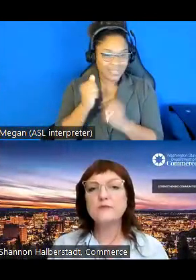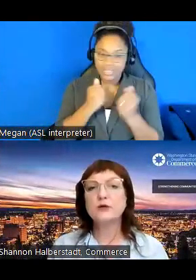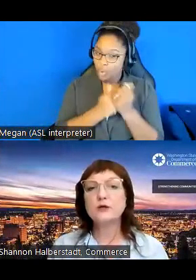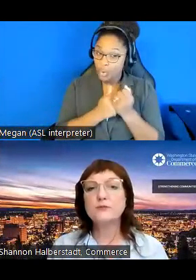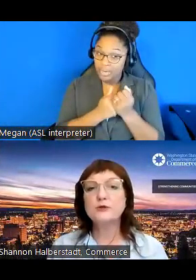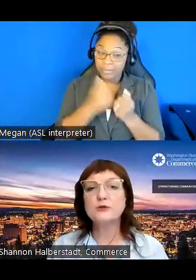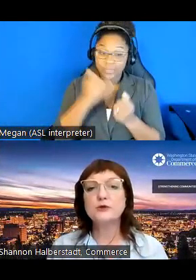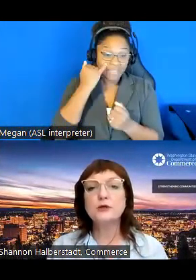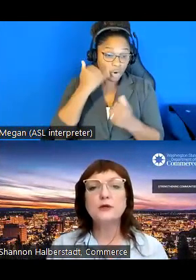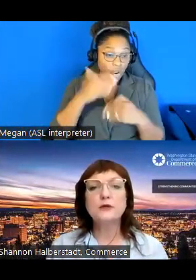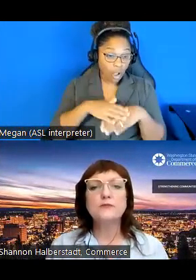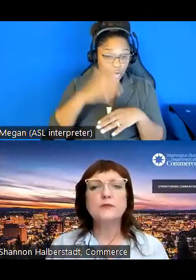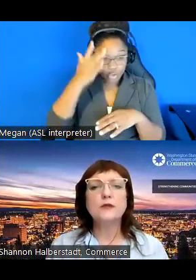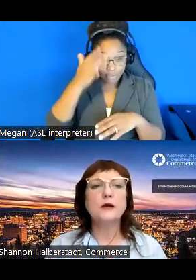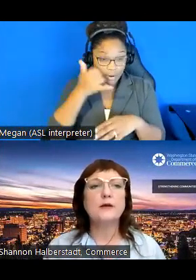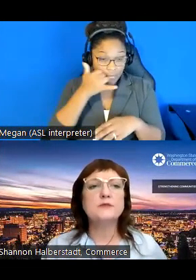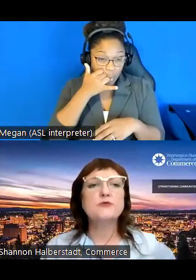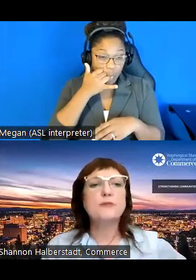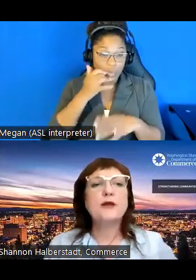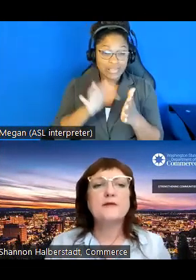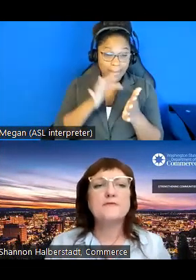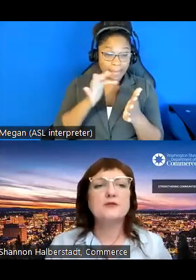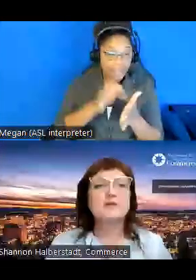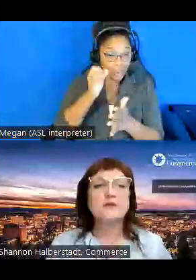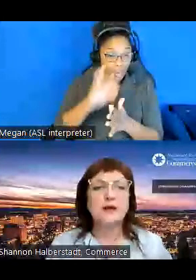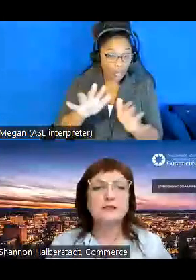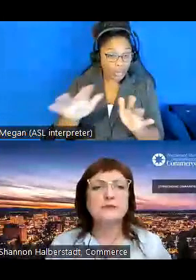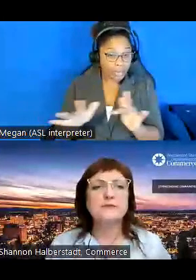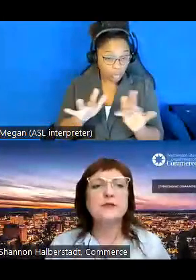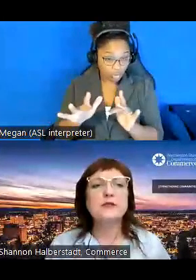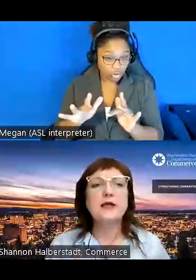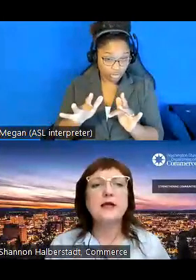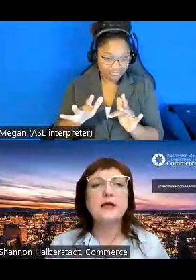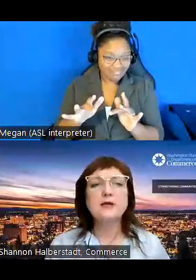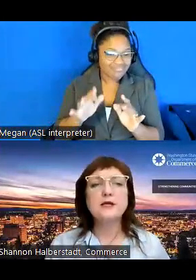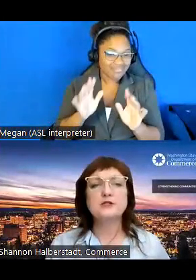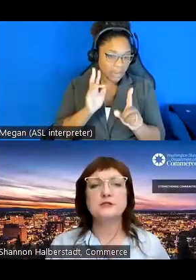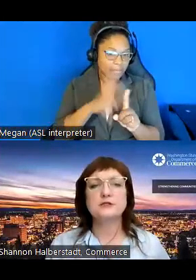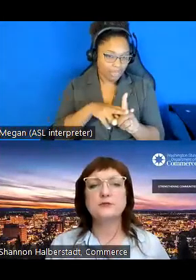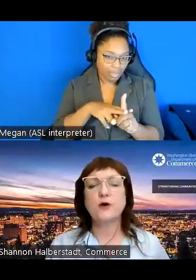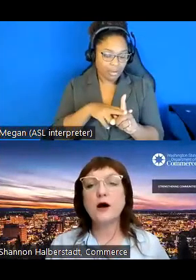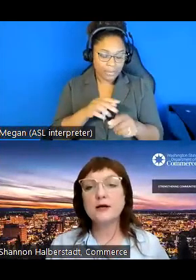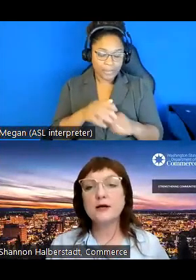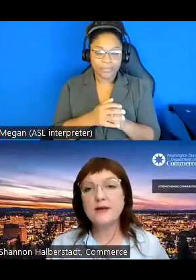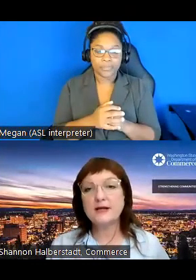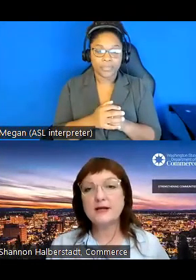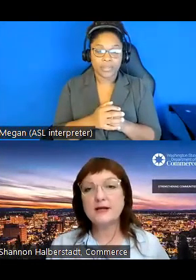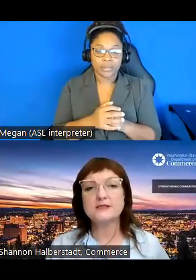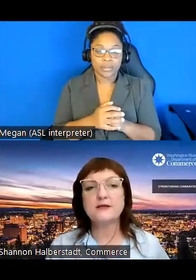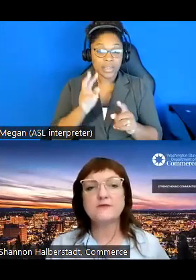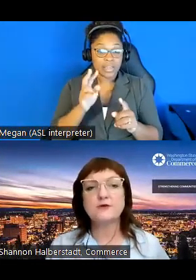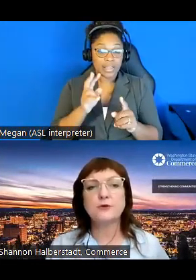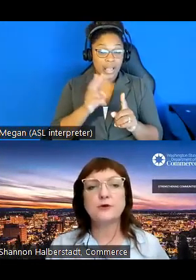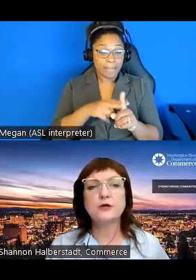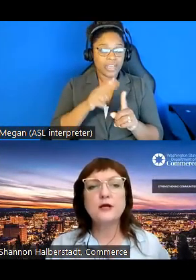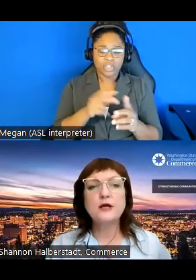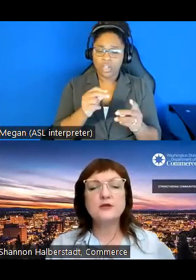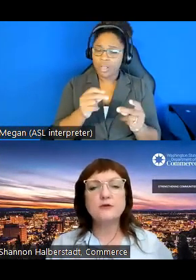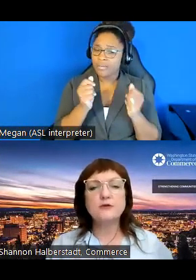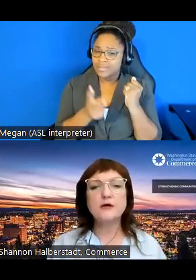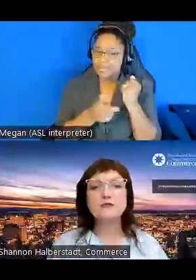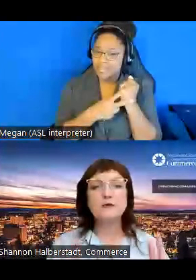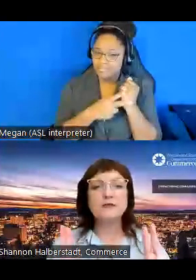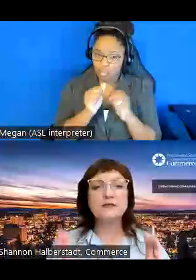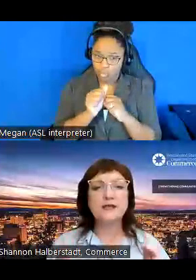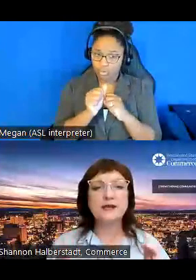인터넷 익스플로어는 지원받지 않습니다. 핸드폰이든 태블릿이든 컴퓨터든 신청하실 수